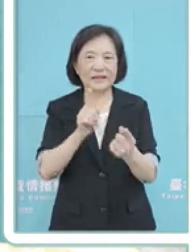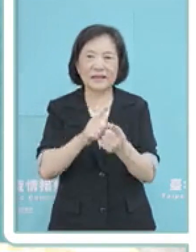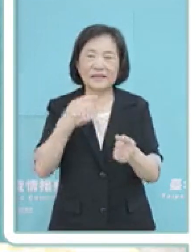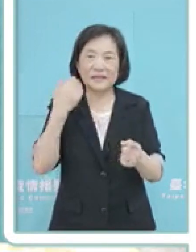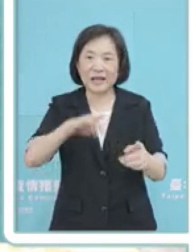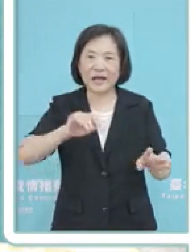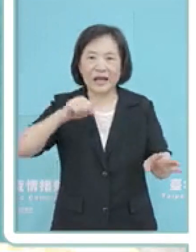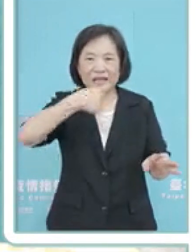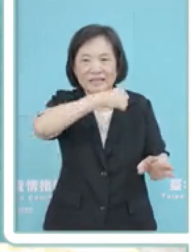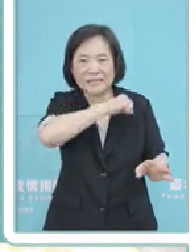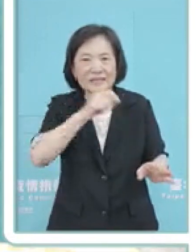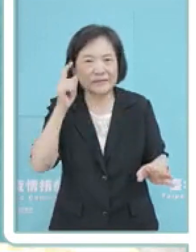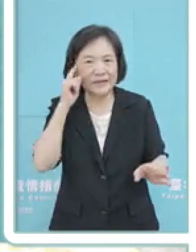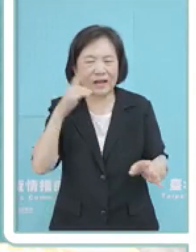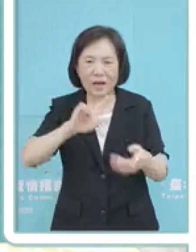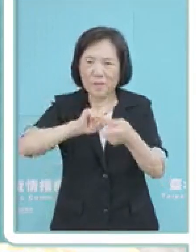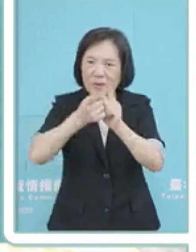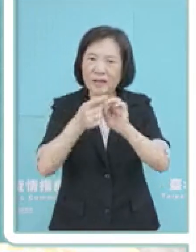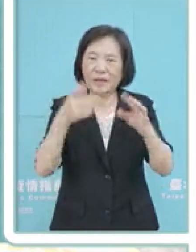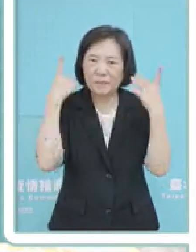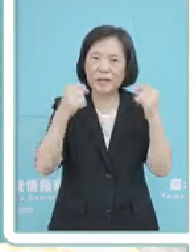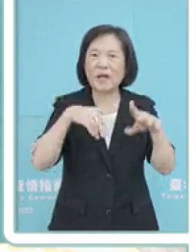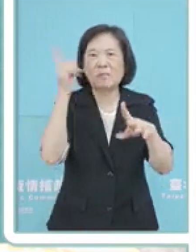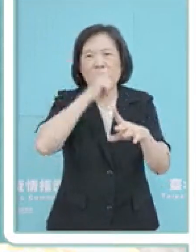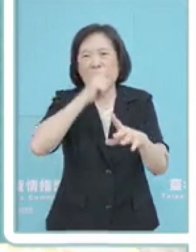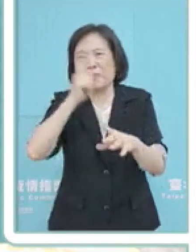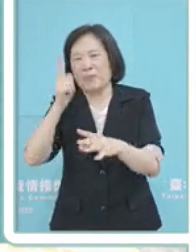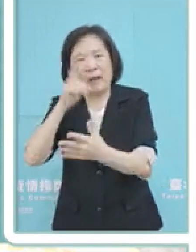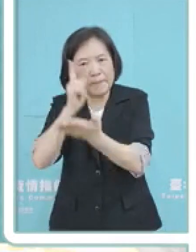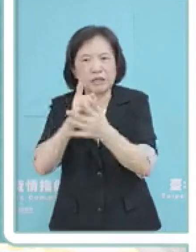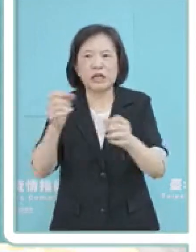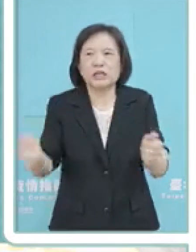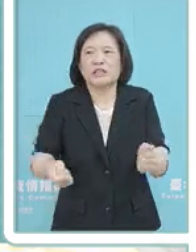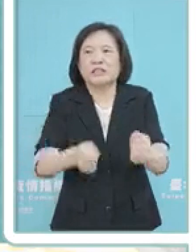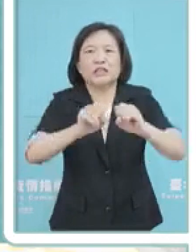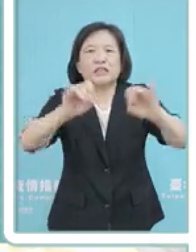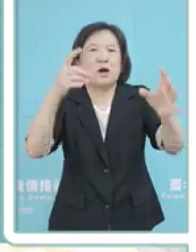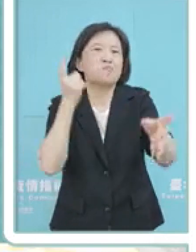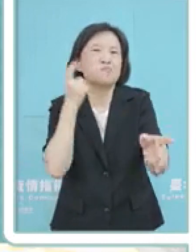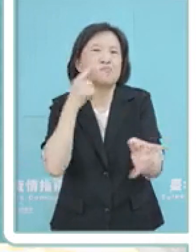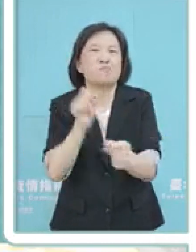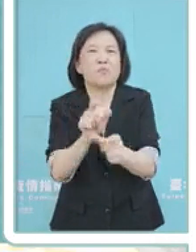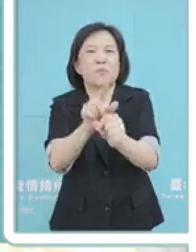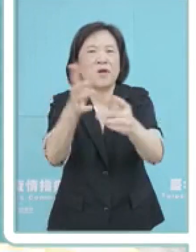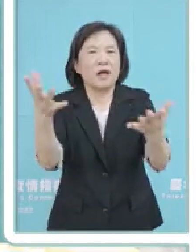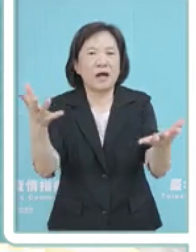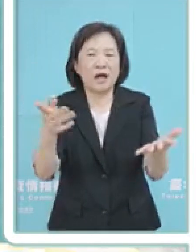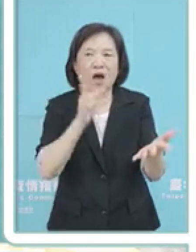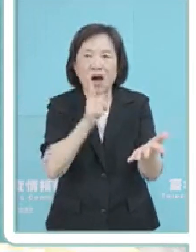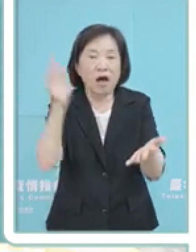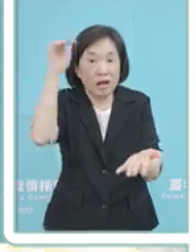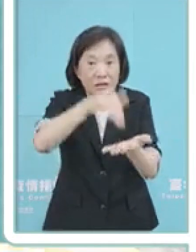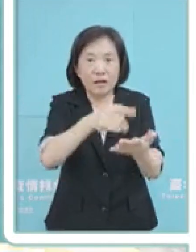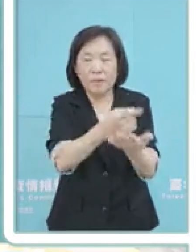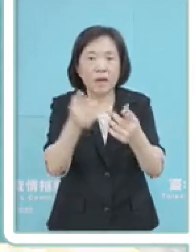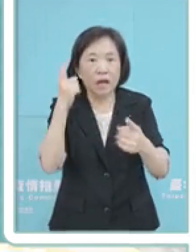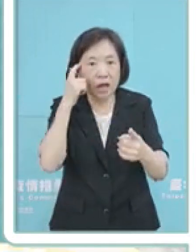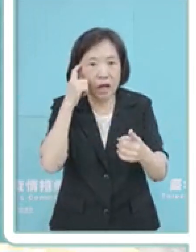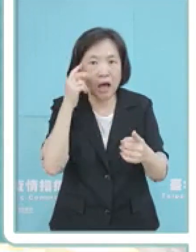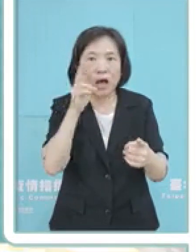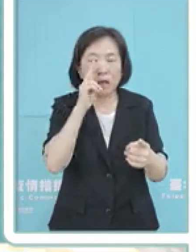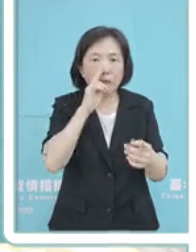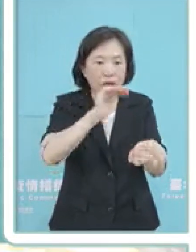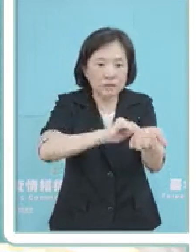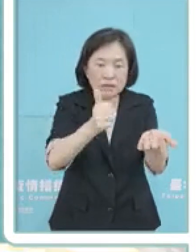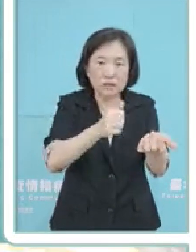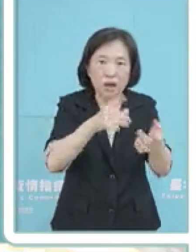金啊，鸡飞城市，就是说那些名嘴名代每天在那造谣，你知道吗？讲到最后，连知识分子都会相